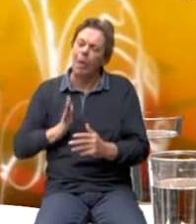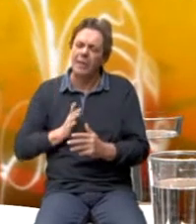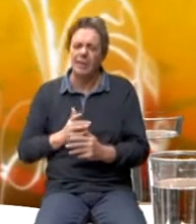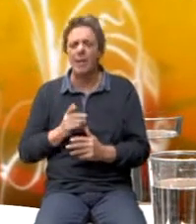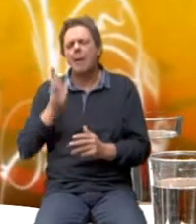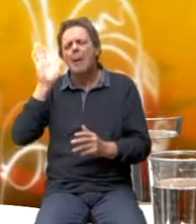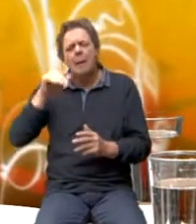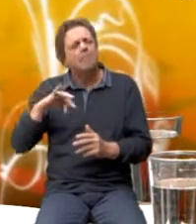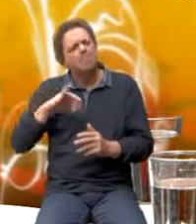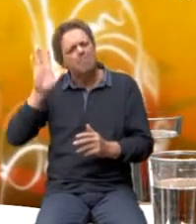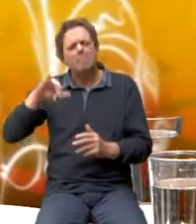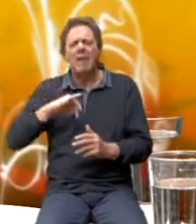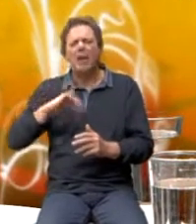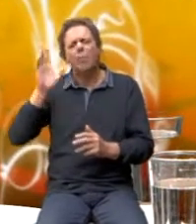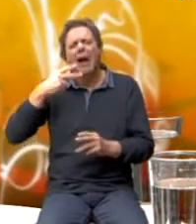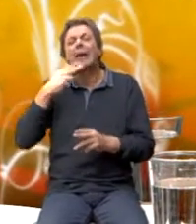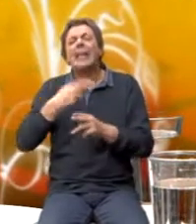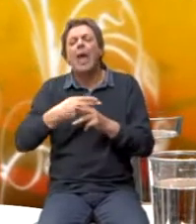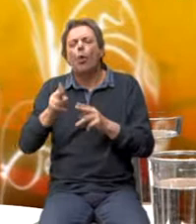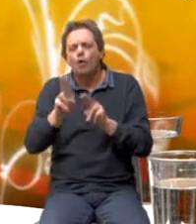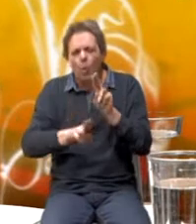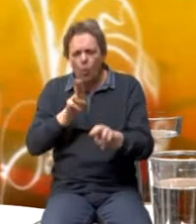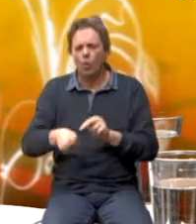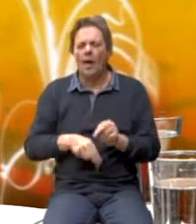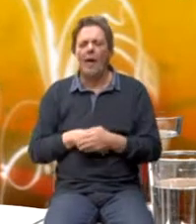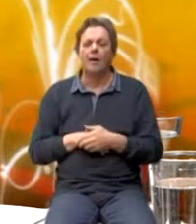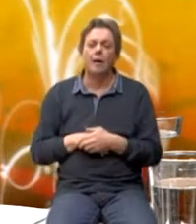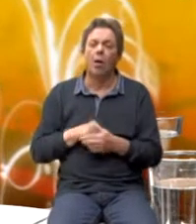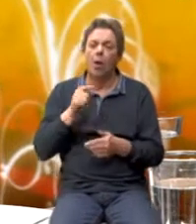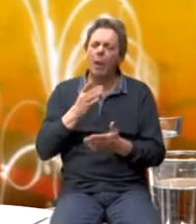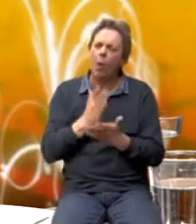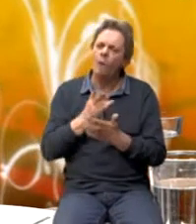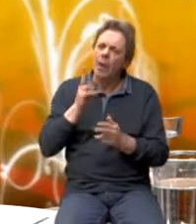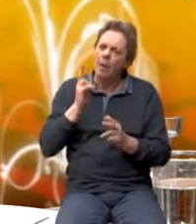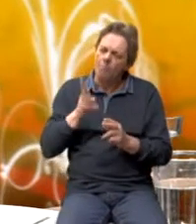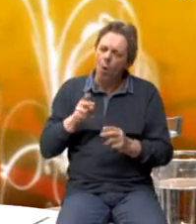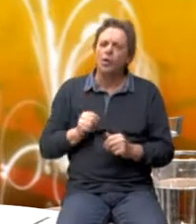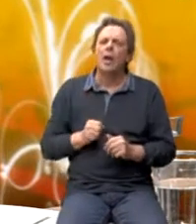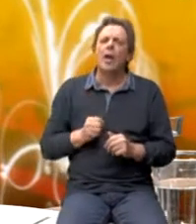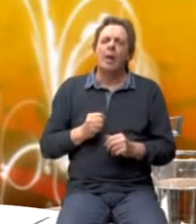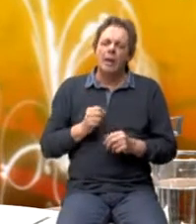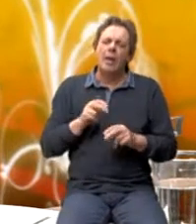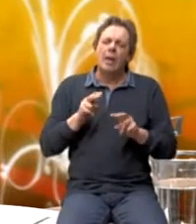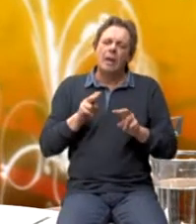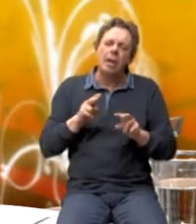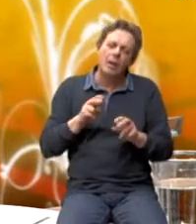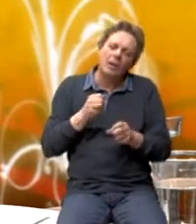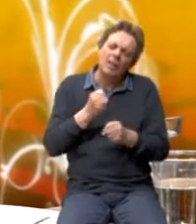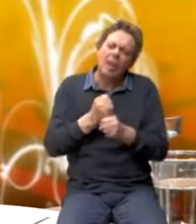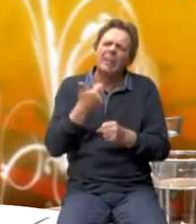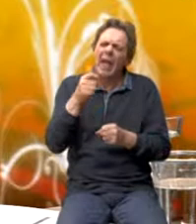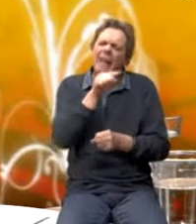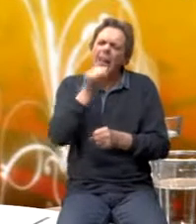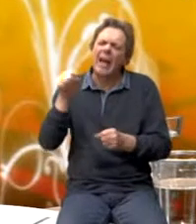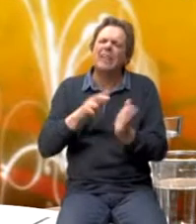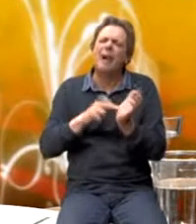i ekološki uzgojena. Pa makar je i organski uzgojena. Ona uvijek može još djelovati i na jedan negativan